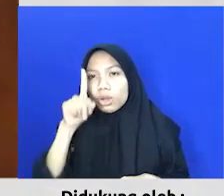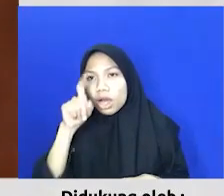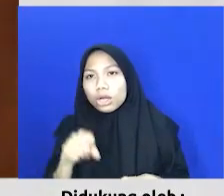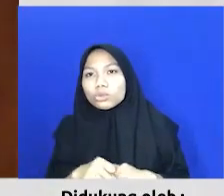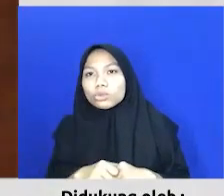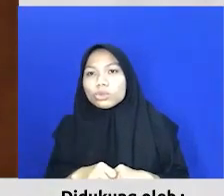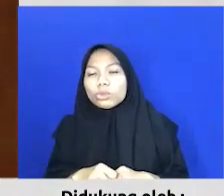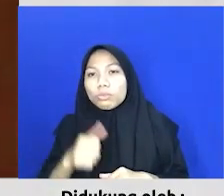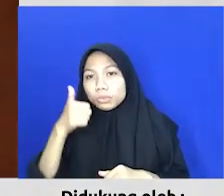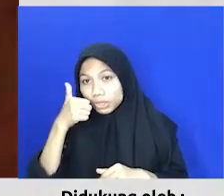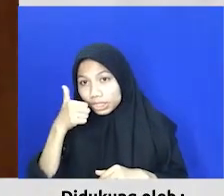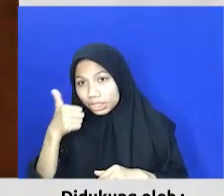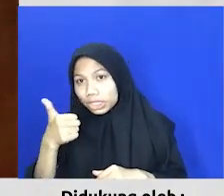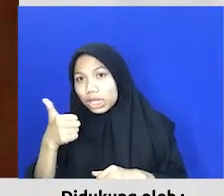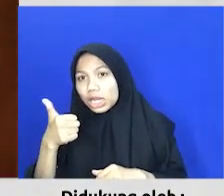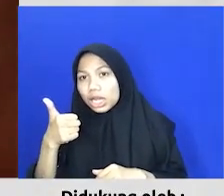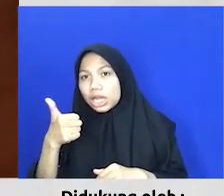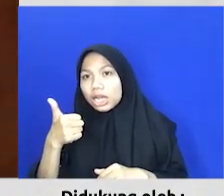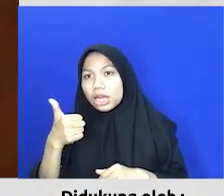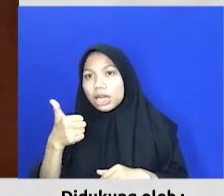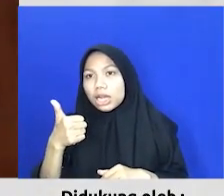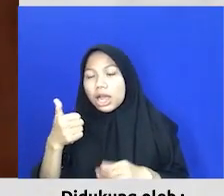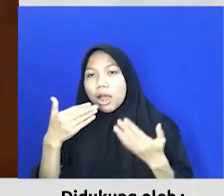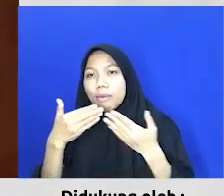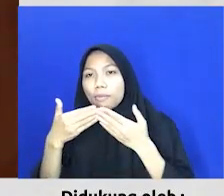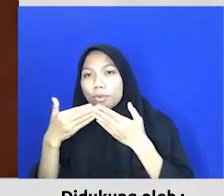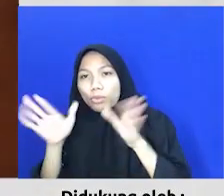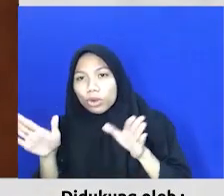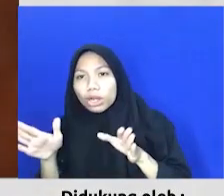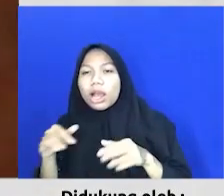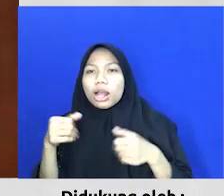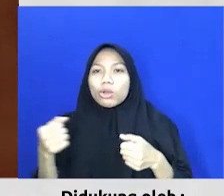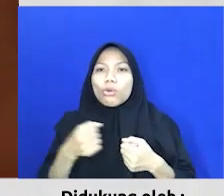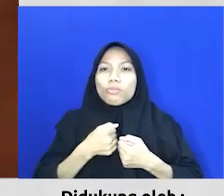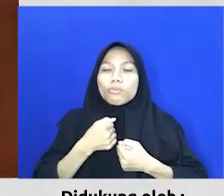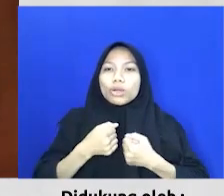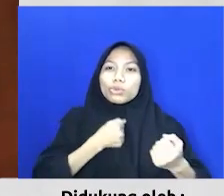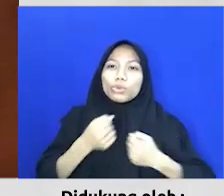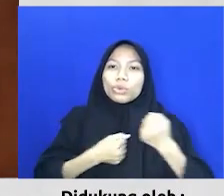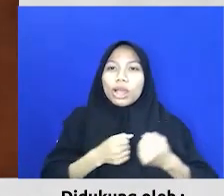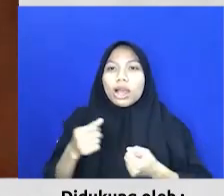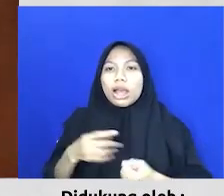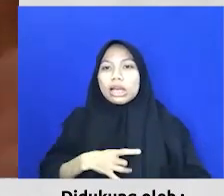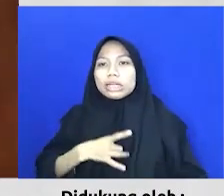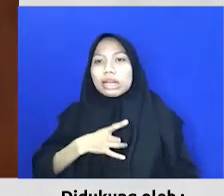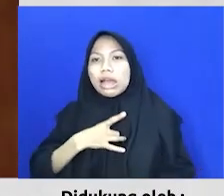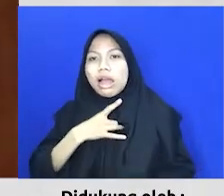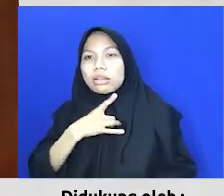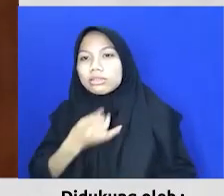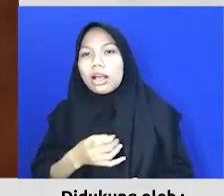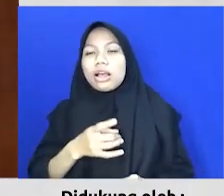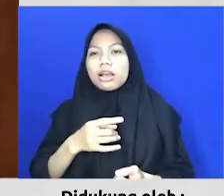yang menonton itu. Ya. Ini seperti tadi siapa yang mengatakan seolah kita itu mengacu ke Barat